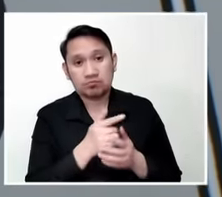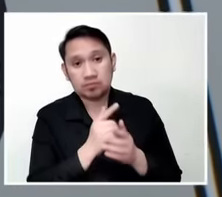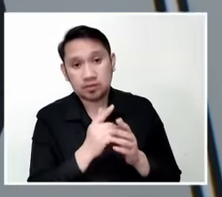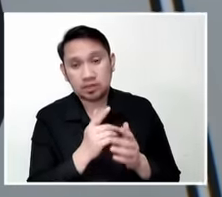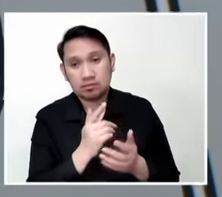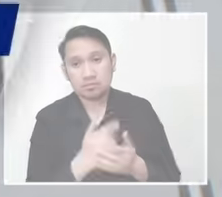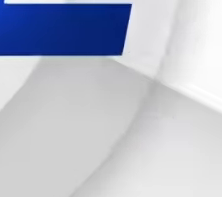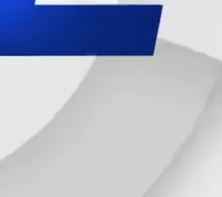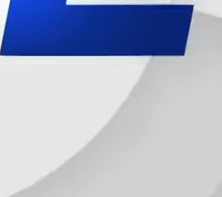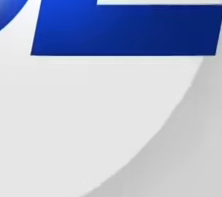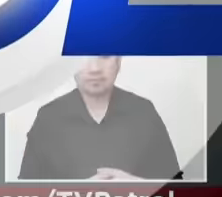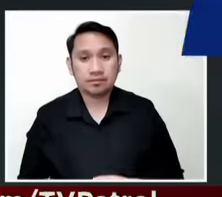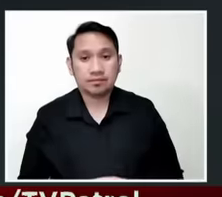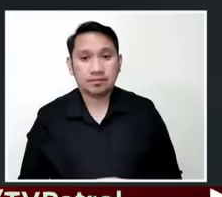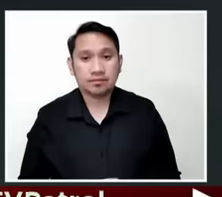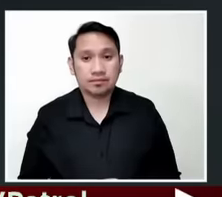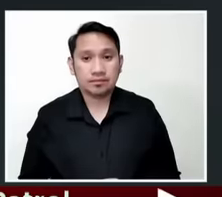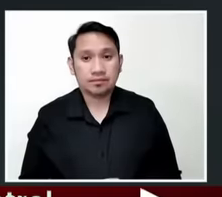Perez.